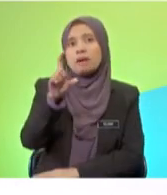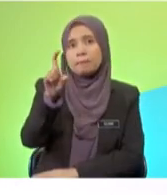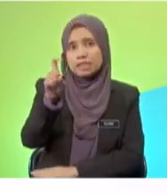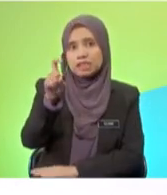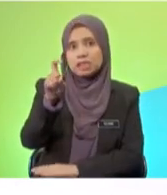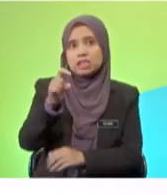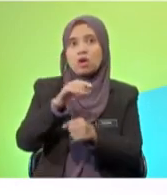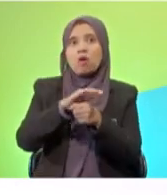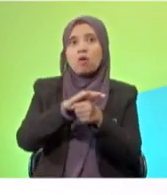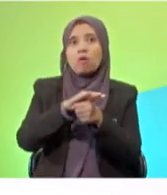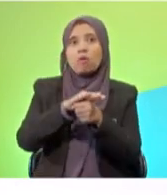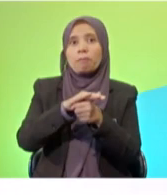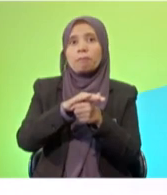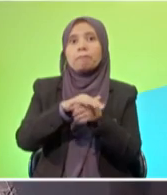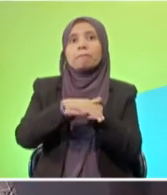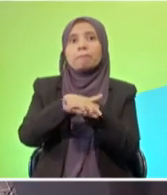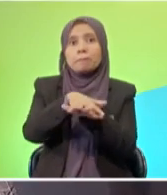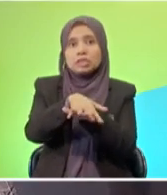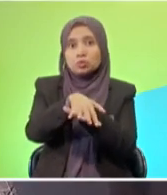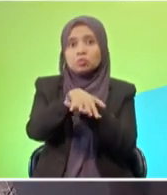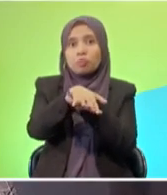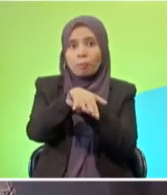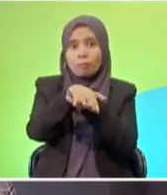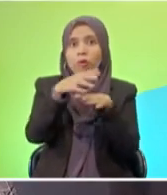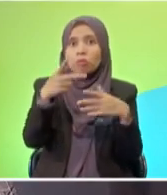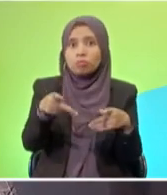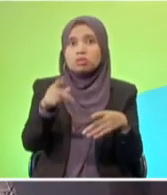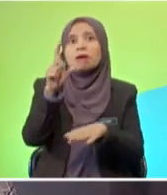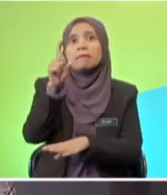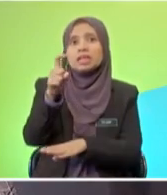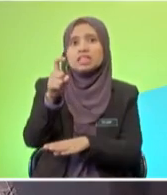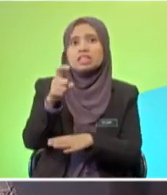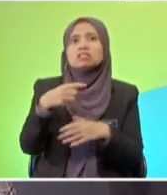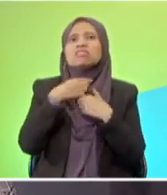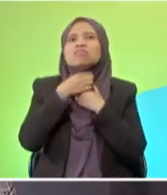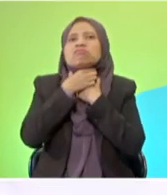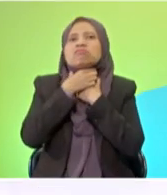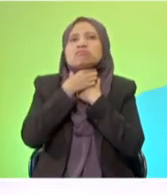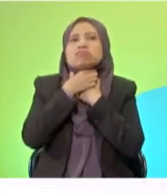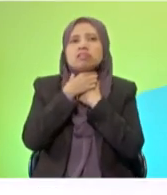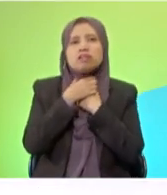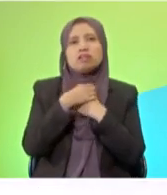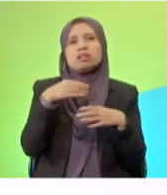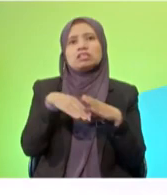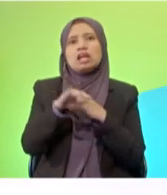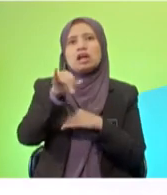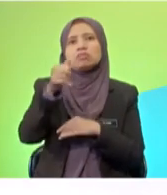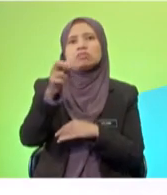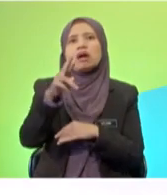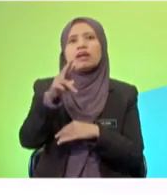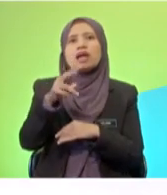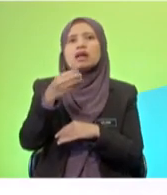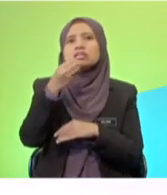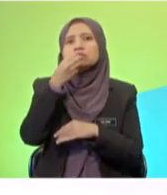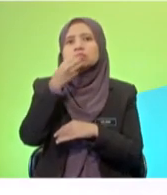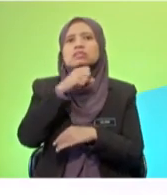kura-kura kura-kura penyu Hah penyu penyu kadang-kadang ada tersangkut dekat jaring he eh kadang-kadang ah